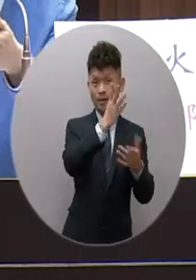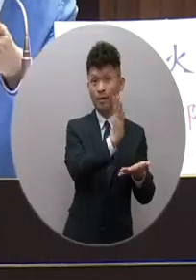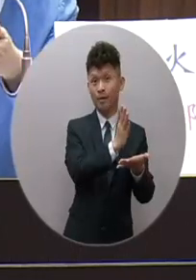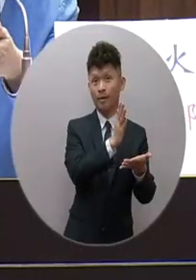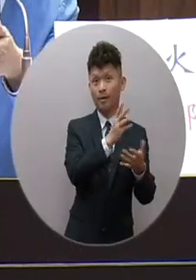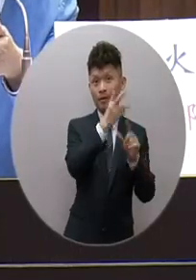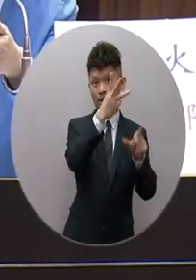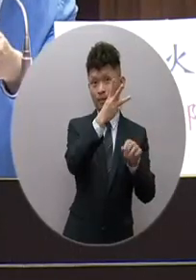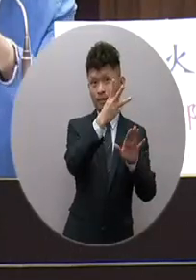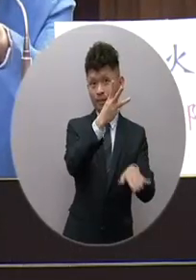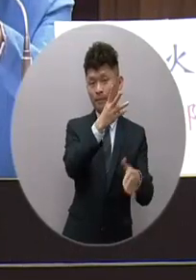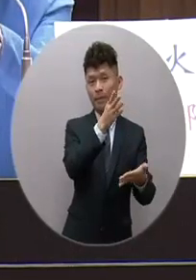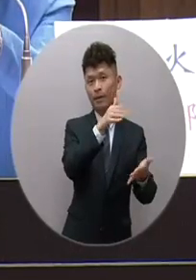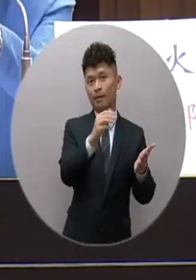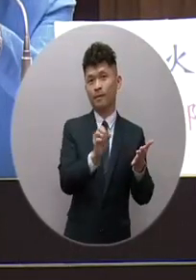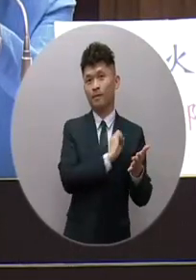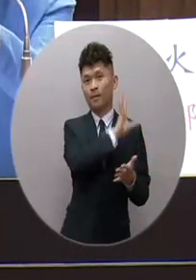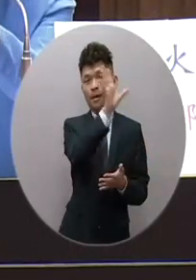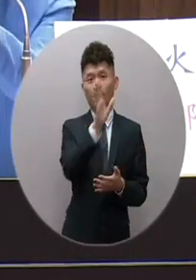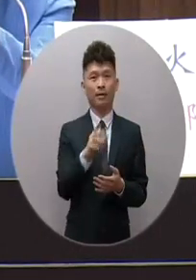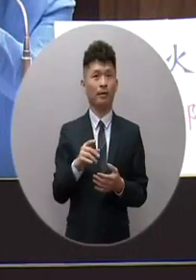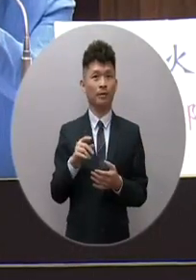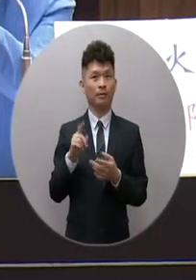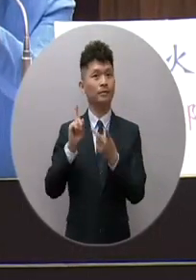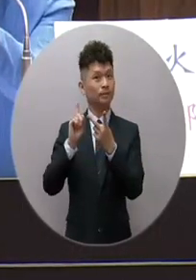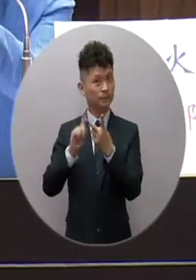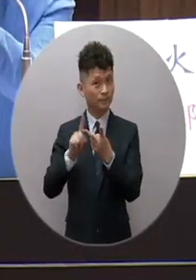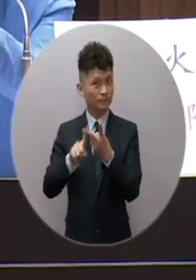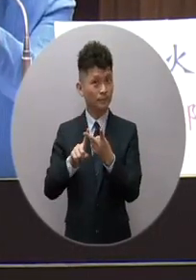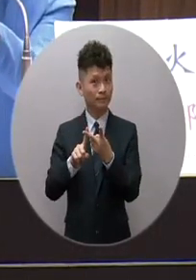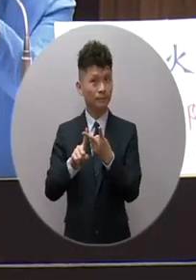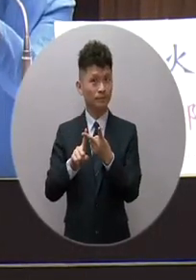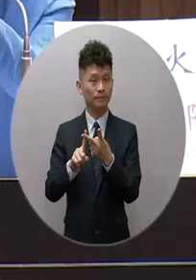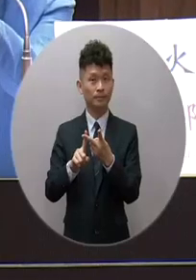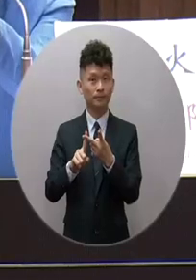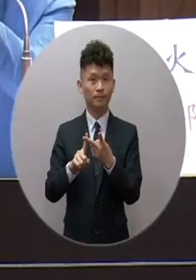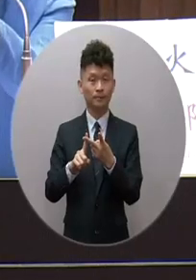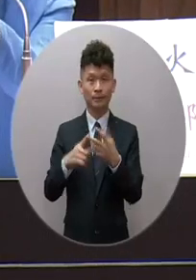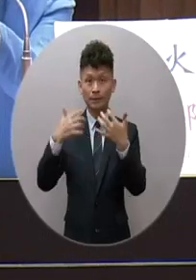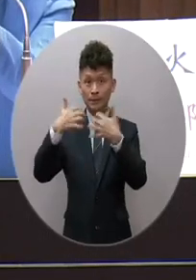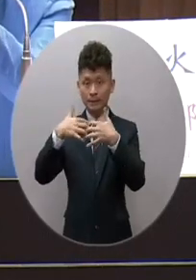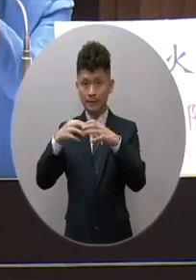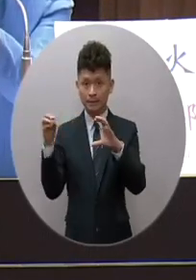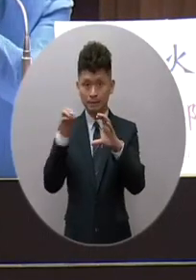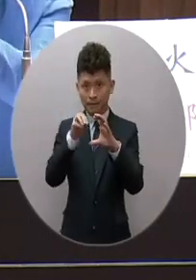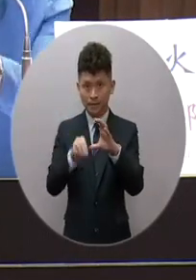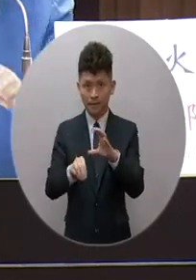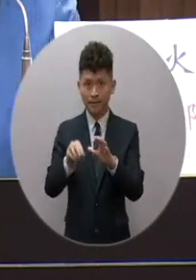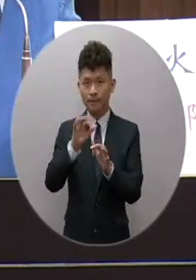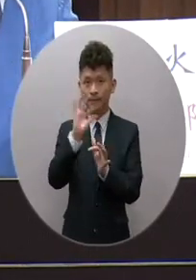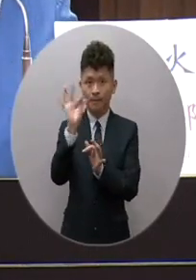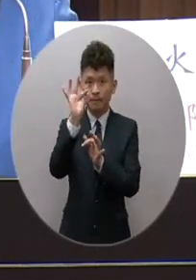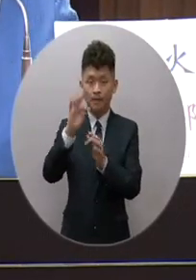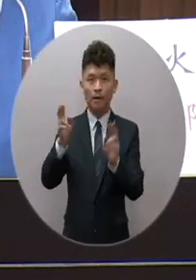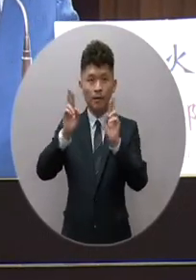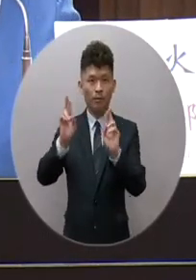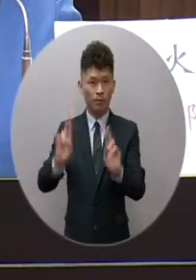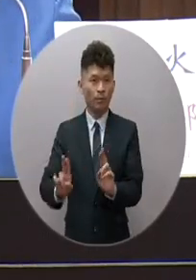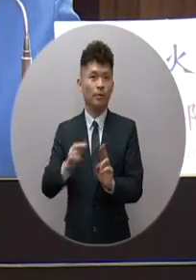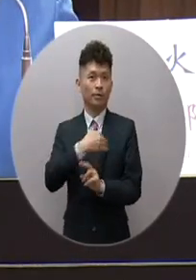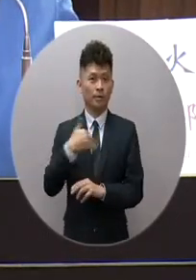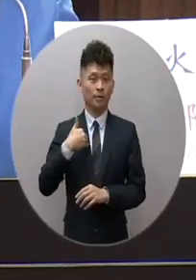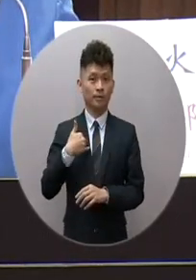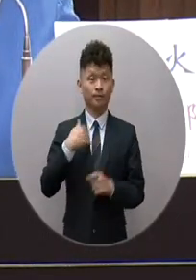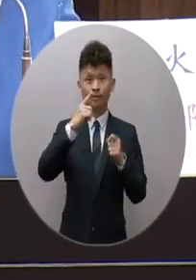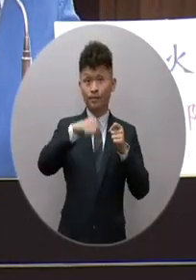这个月底就要结束了， 啊，就是八成。 另外一个是加装机组完成以后也可以发电。我请问，税